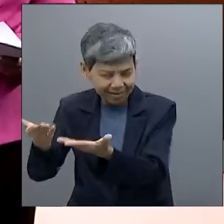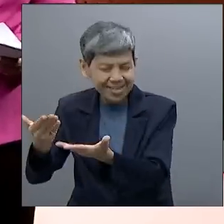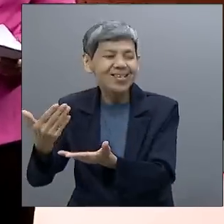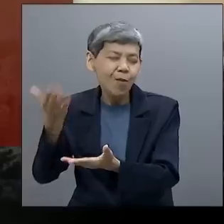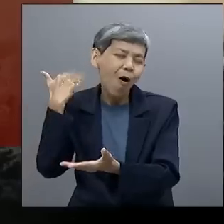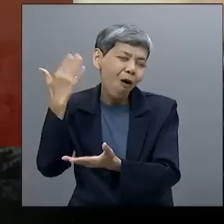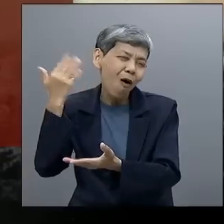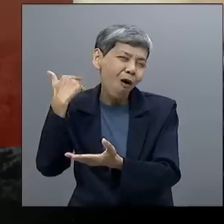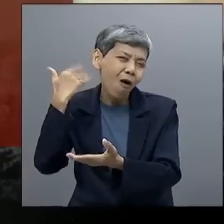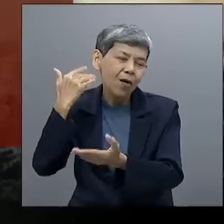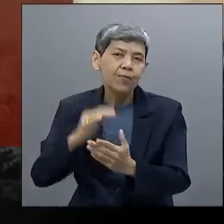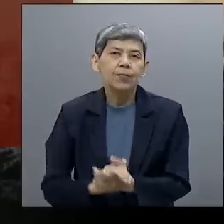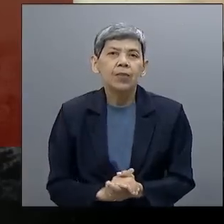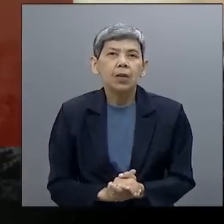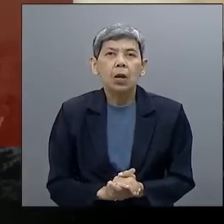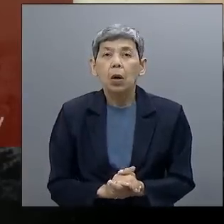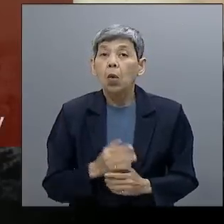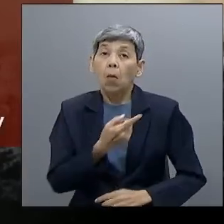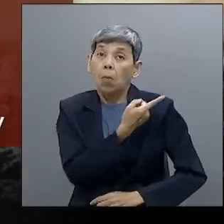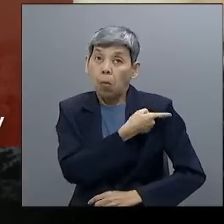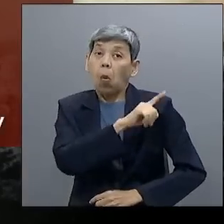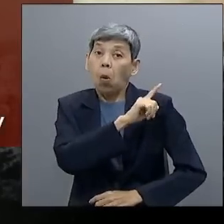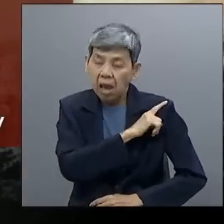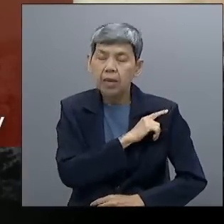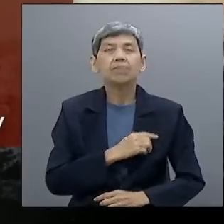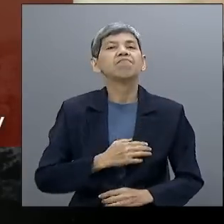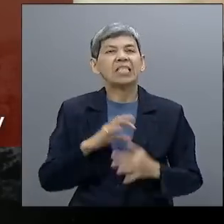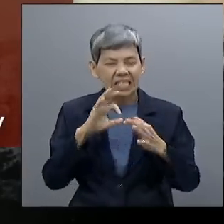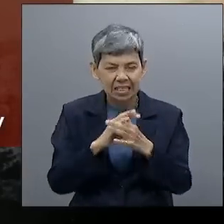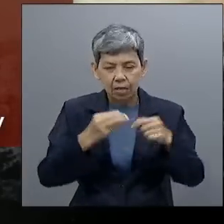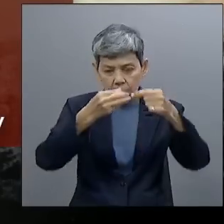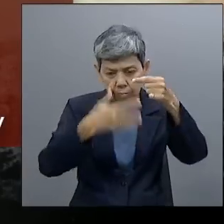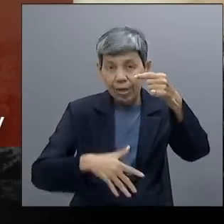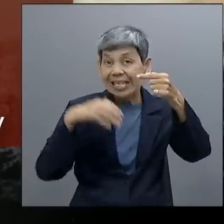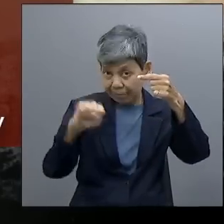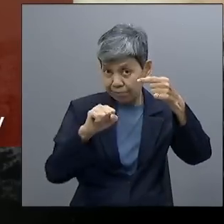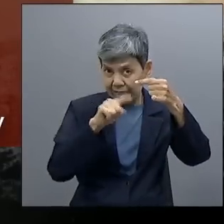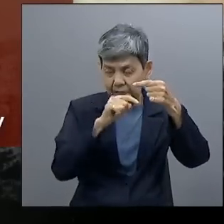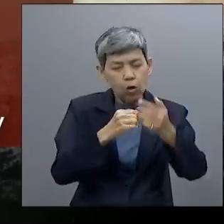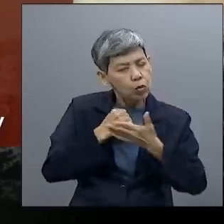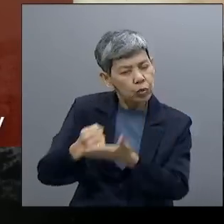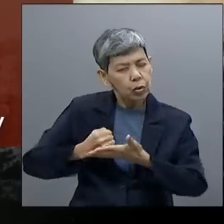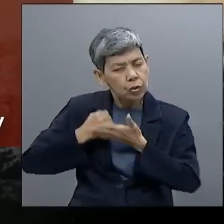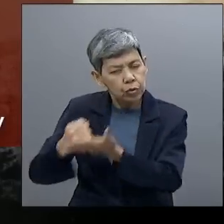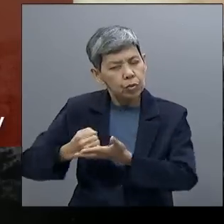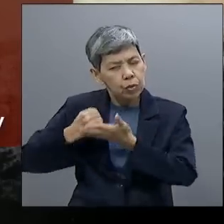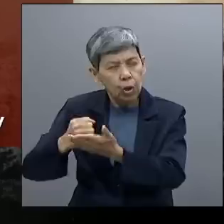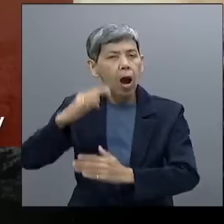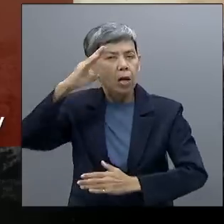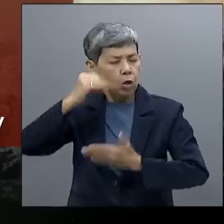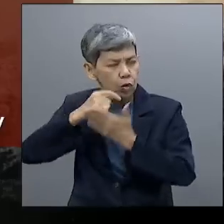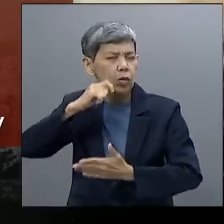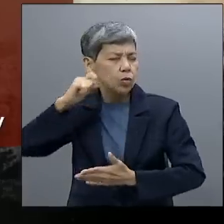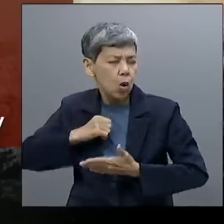ด้วยค่ะและโปแลนด์นั้นก็ยังติด 1ใน 10ของประเทศที่ให้ความช่วยเหลือด้านการทหารแก่